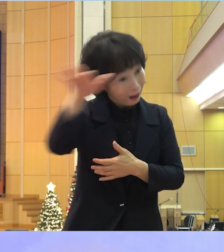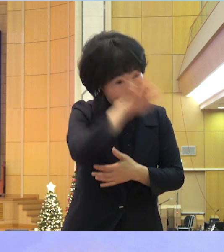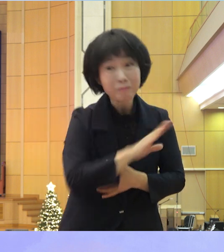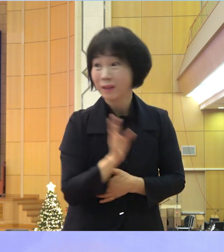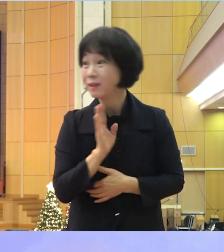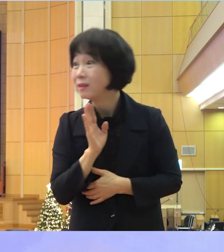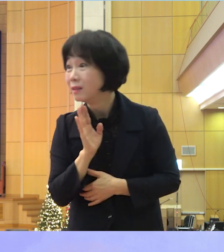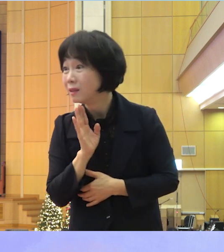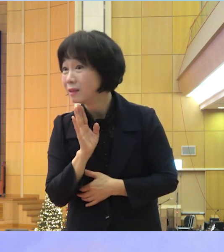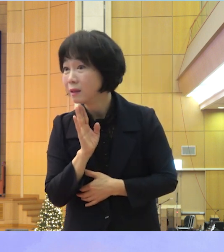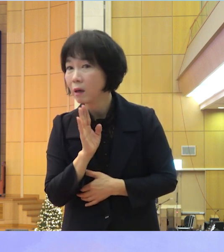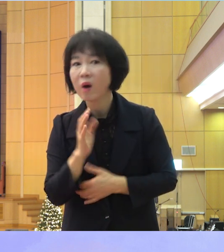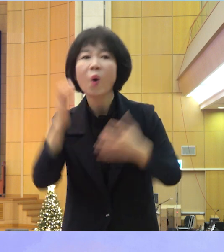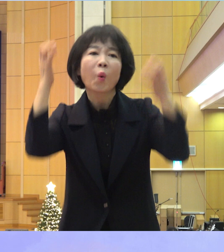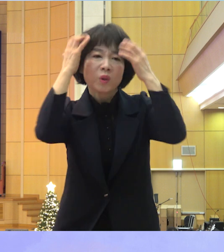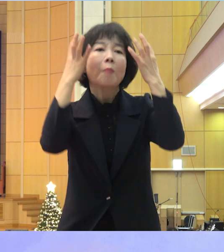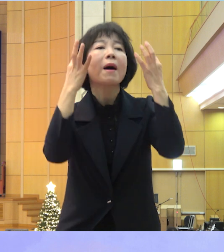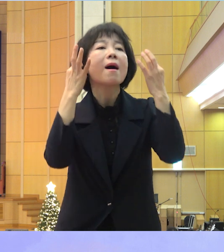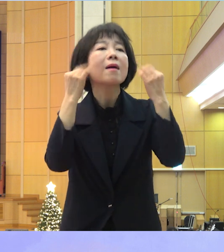이렇게 말합니다.